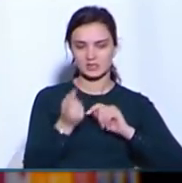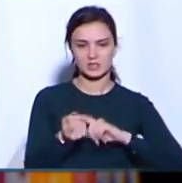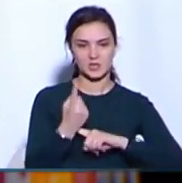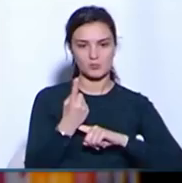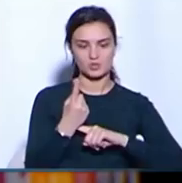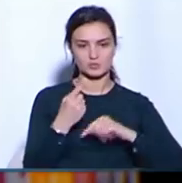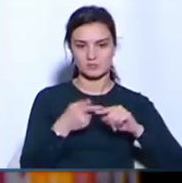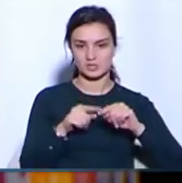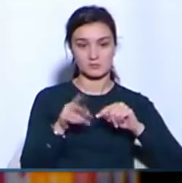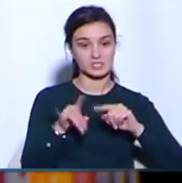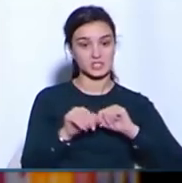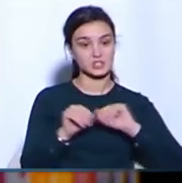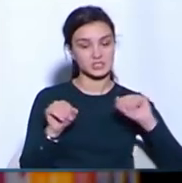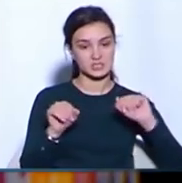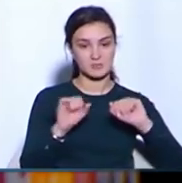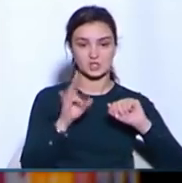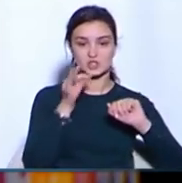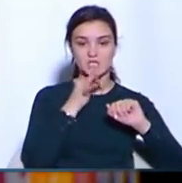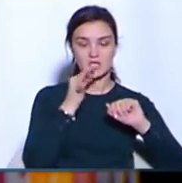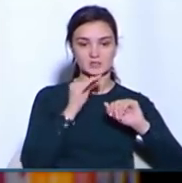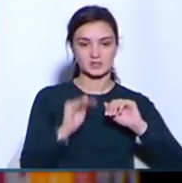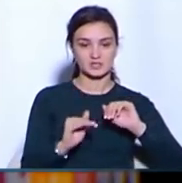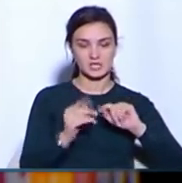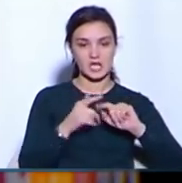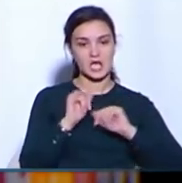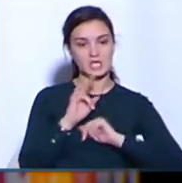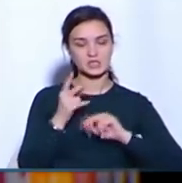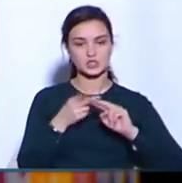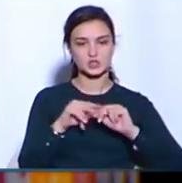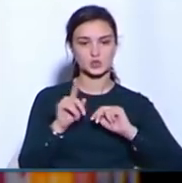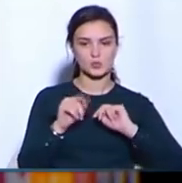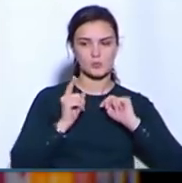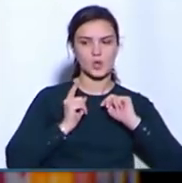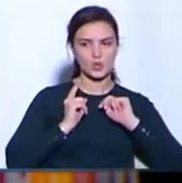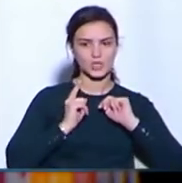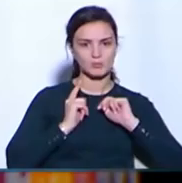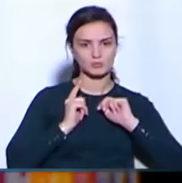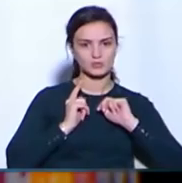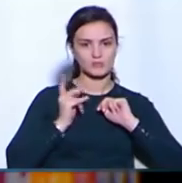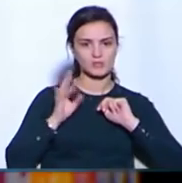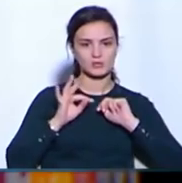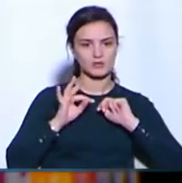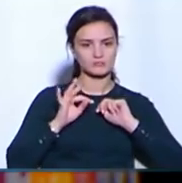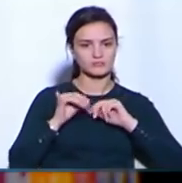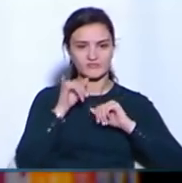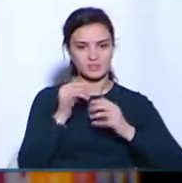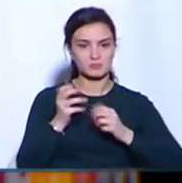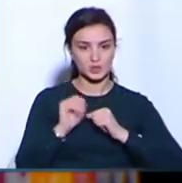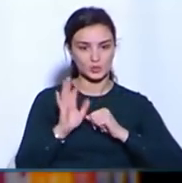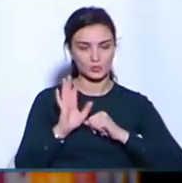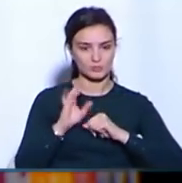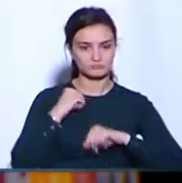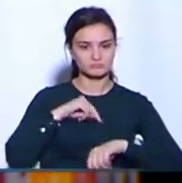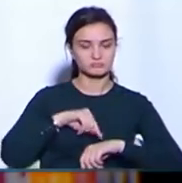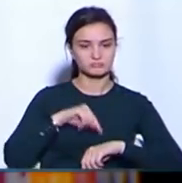მაგრამ არა, ეს არ შეიძლება ან ჯერ ადრეა, ან ის რომ მოლოდინი ქონდა, მაგრამ ეს იმედი გაუცროდა. მაგრამ